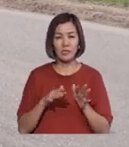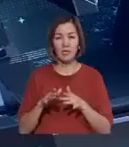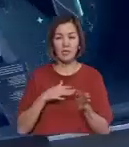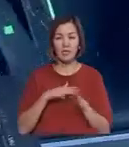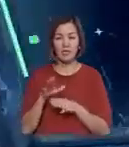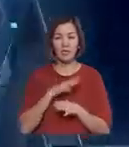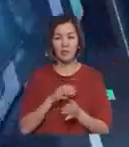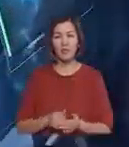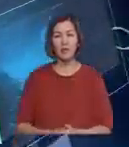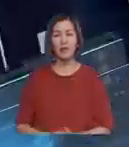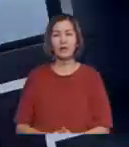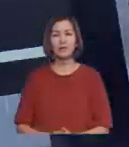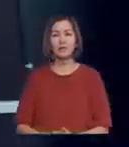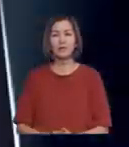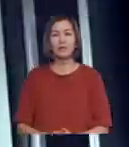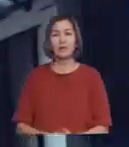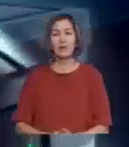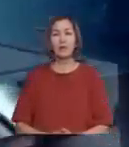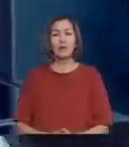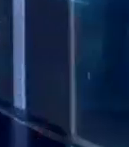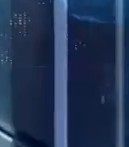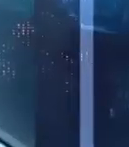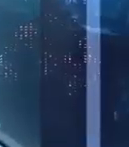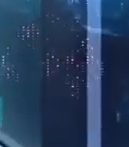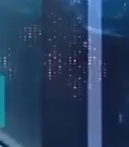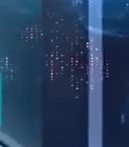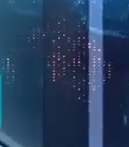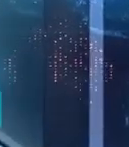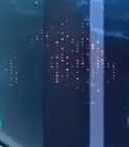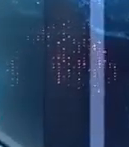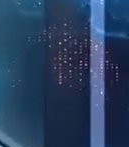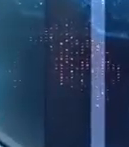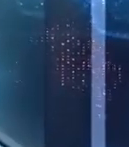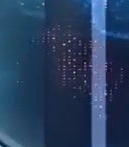атқарылуда. Нұржан Қасаболатов, Жасұлан Шымкенже, Жетісу арнасы.